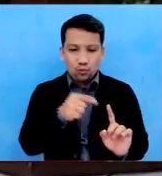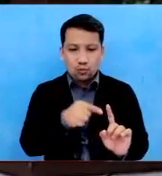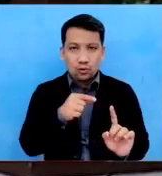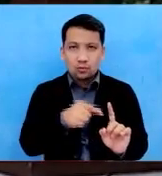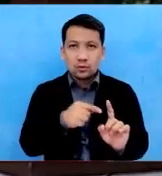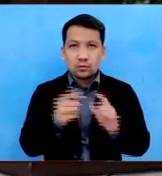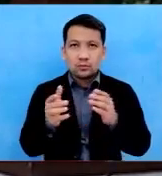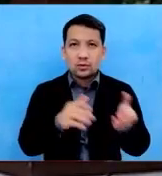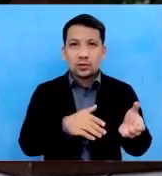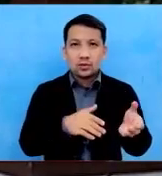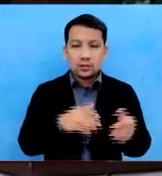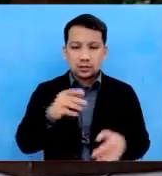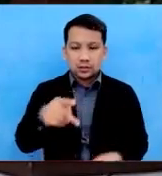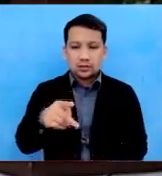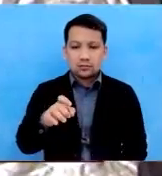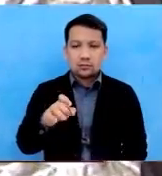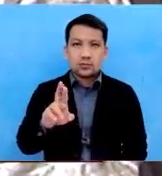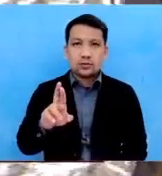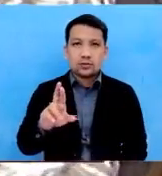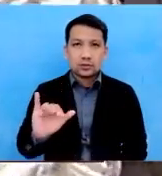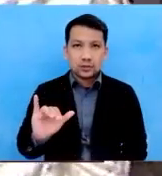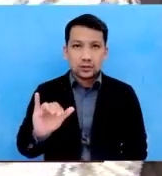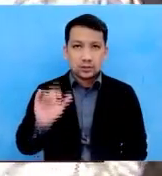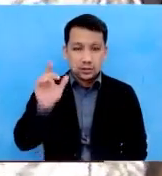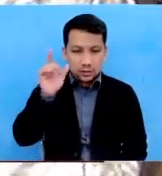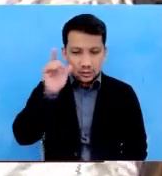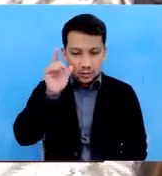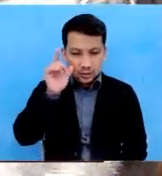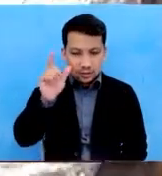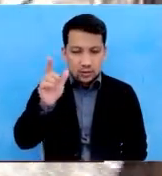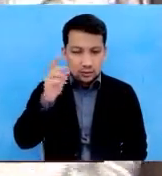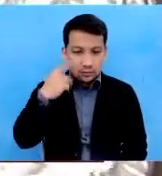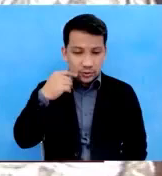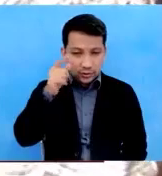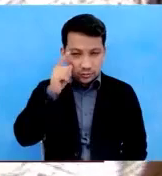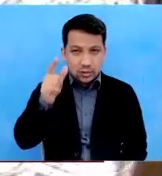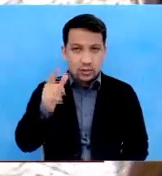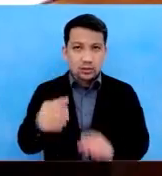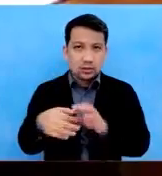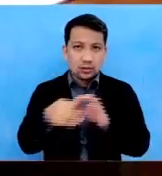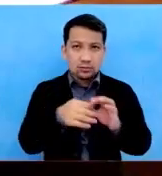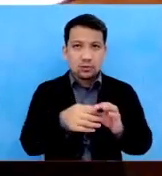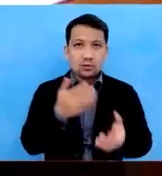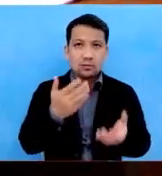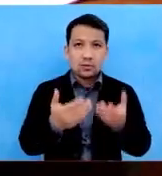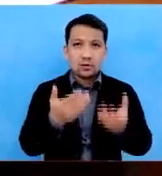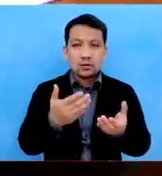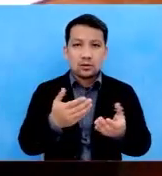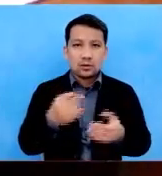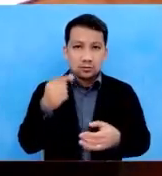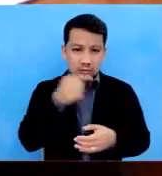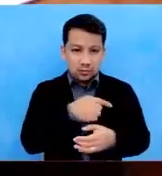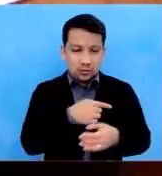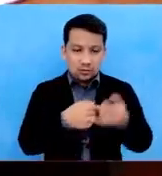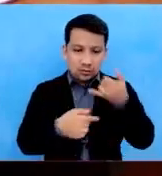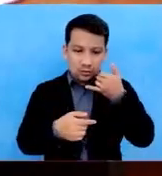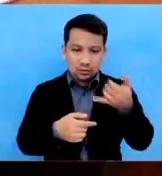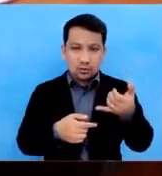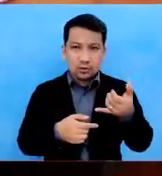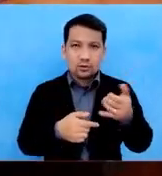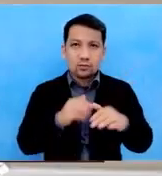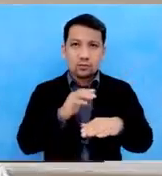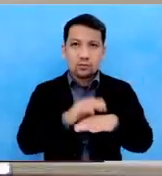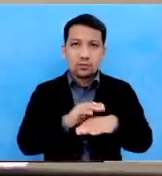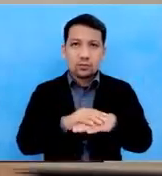kay Percy Lapid. Hindi rin daw inaalis si Senator Ontiveros ang posibilidad na baka nanuloko lang ang mga tumatawag at nagbabanta sa